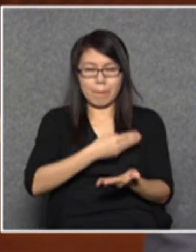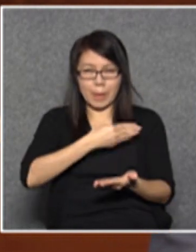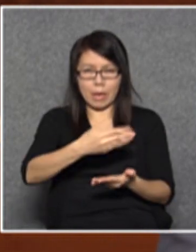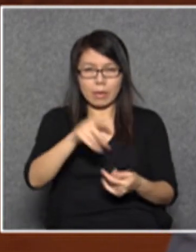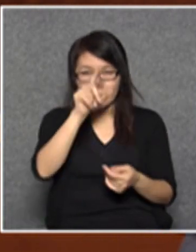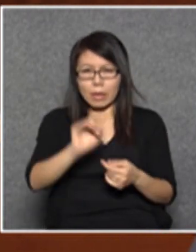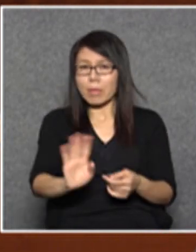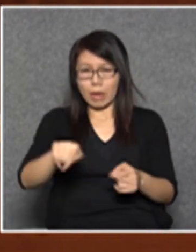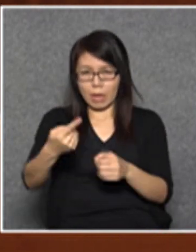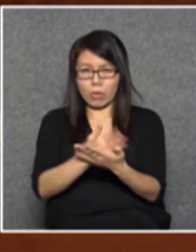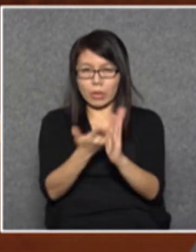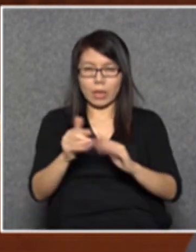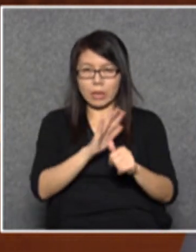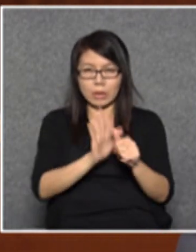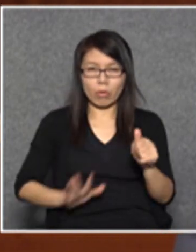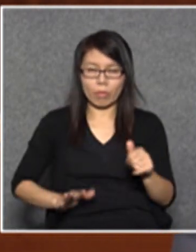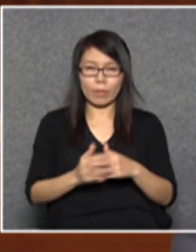影響的。